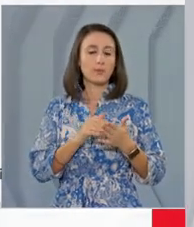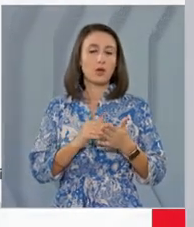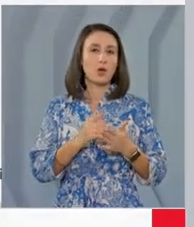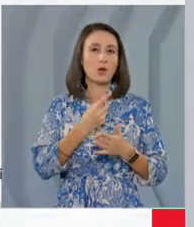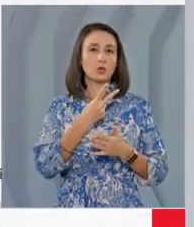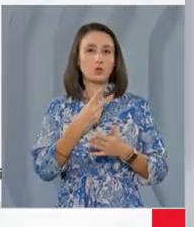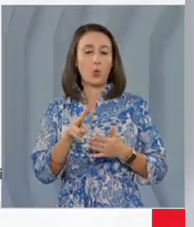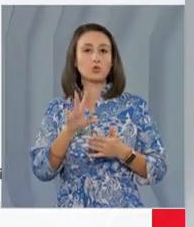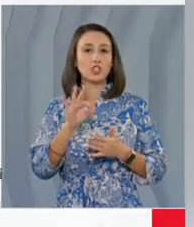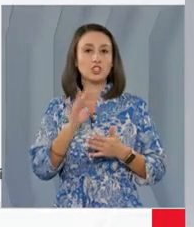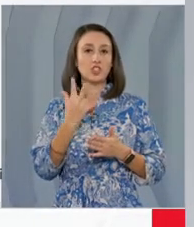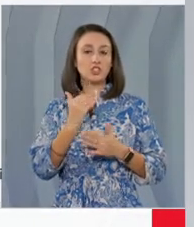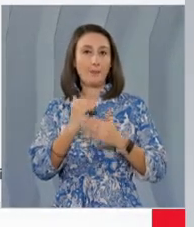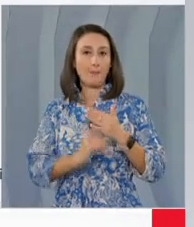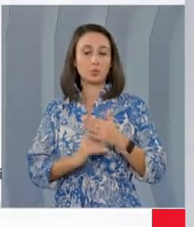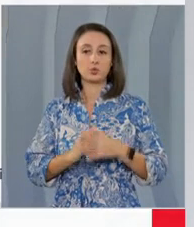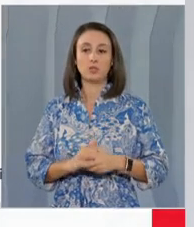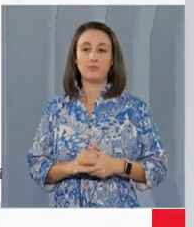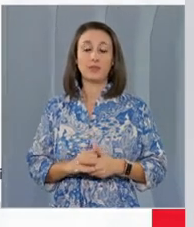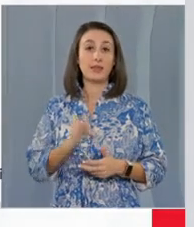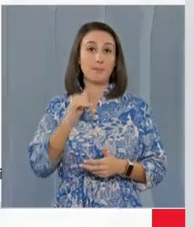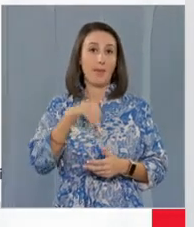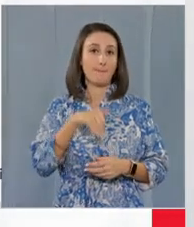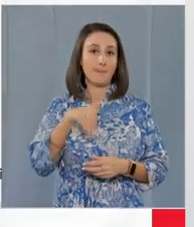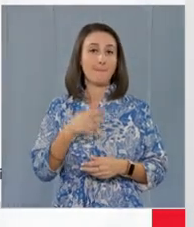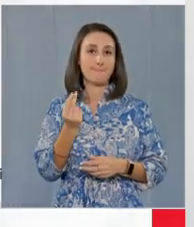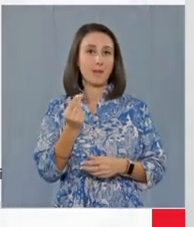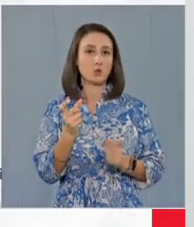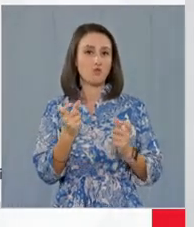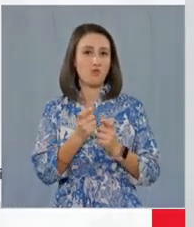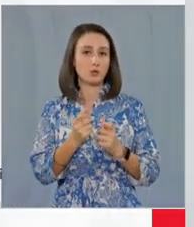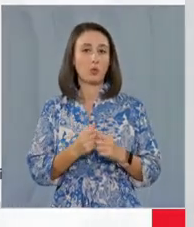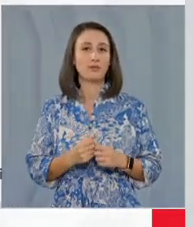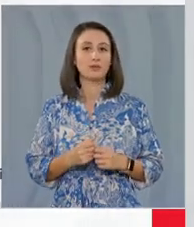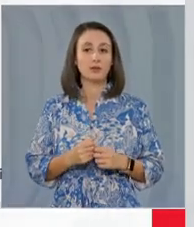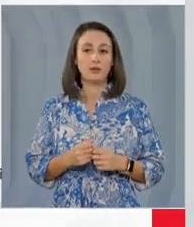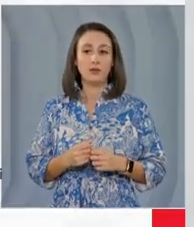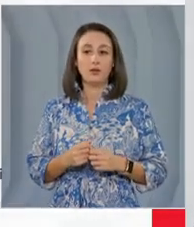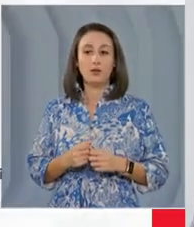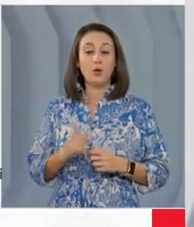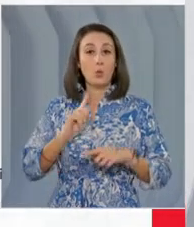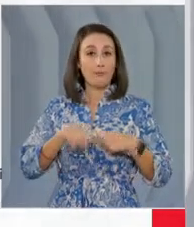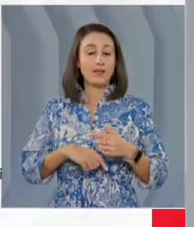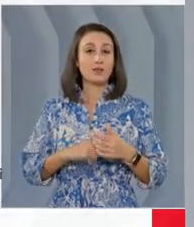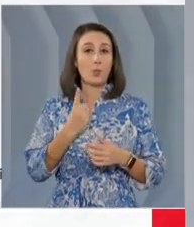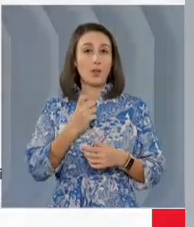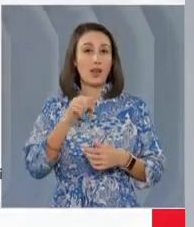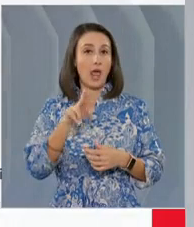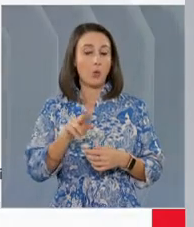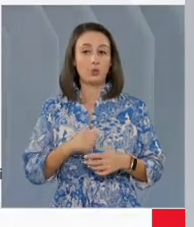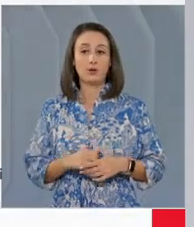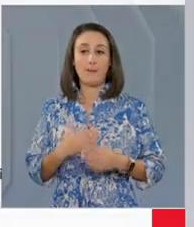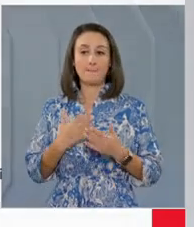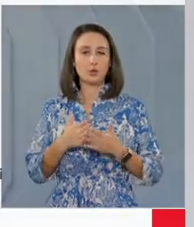de 255 kWh. În cazul IMM-urilor, prețul facturat de furnizorii de energie pentru IMM-uri ar urma să fie de 1 leu, iar